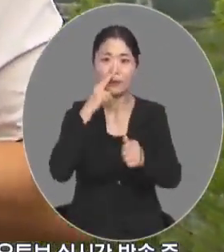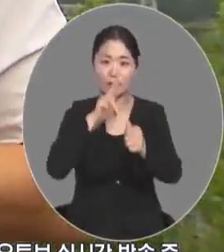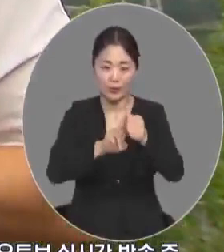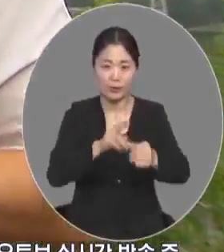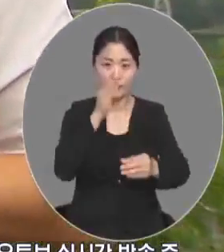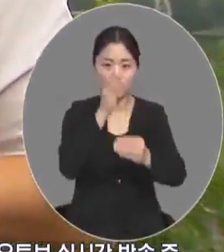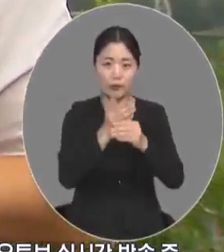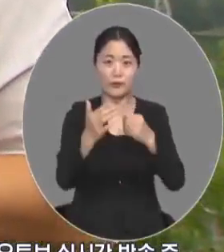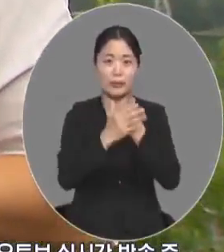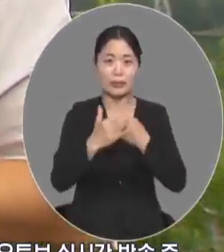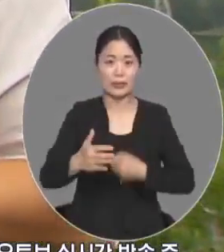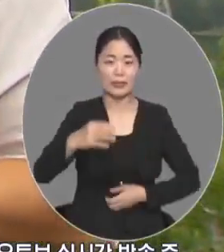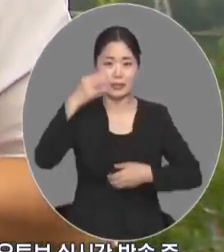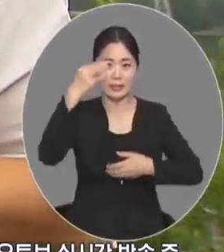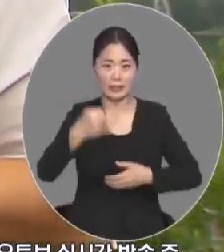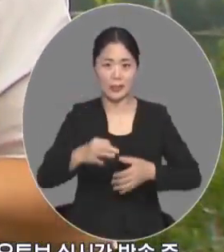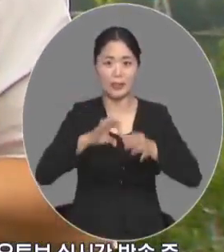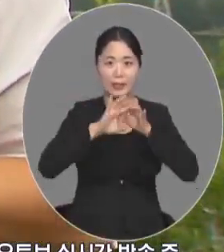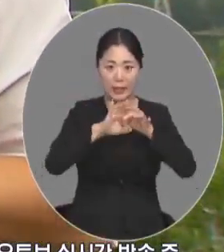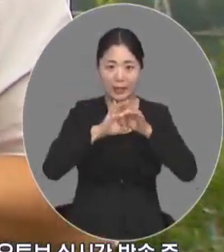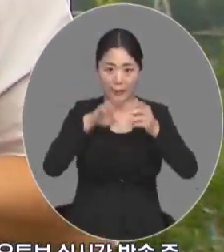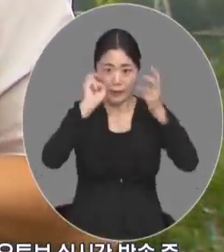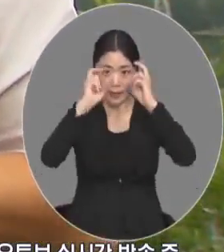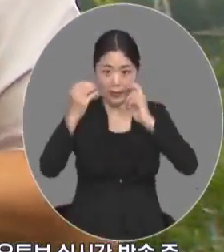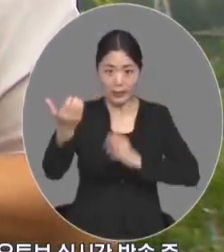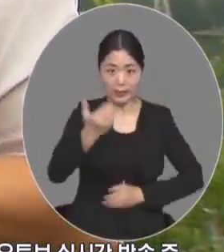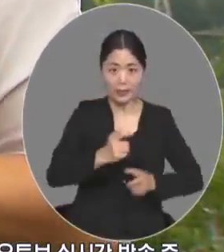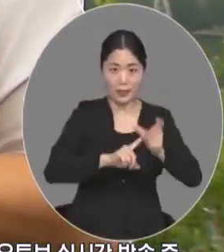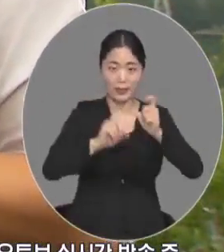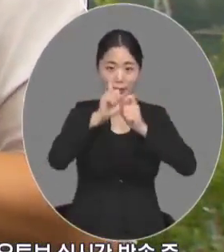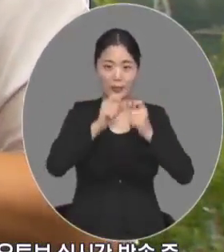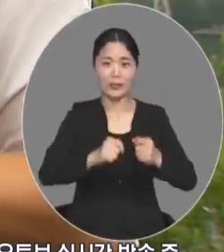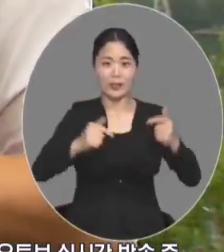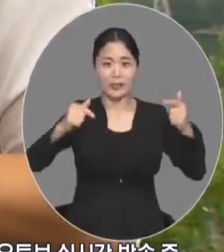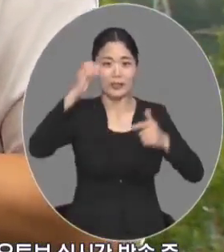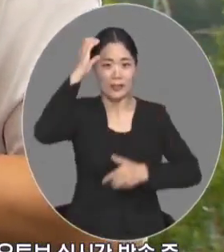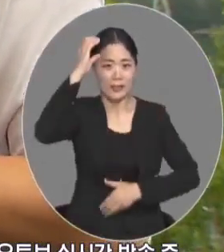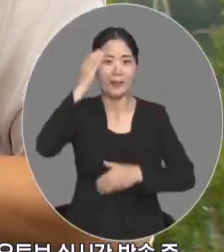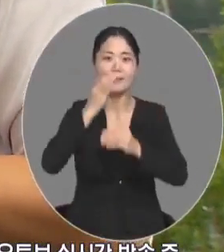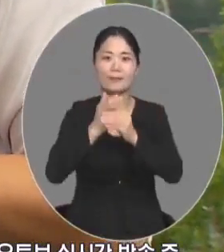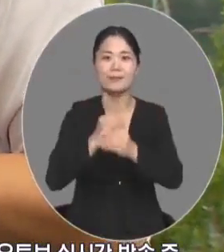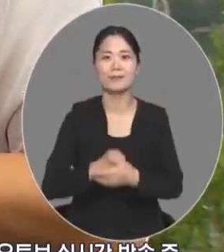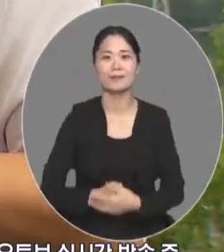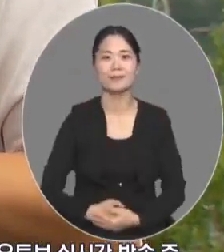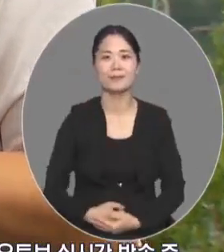저렴한 전기료를 내세운 기업 유치도 본격화할 전망입니다. UBC 뉴스 전명주입니다.